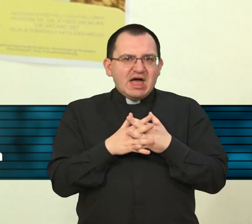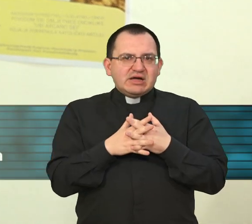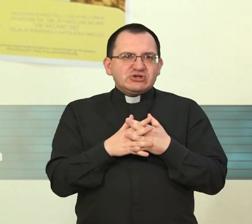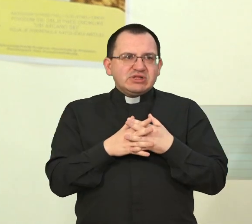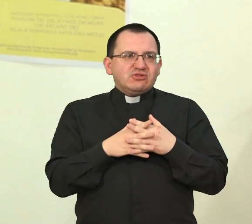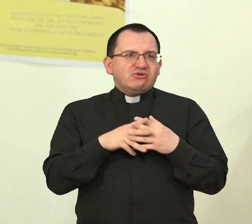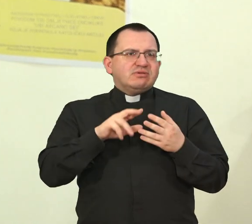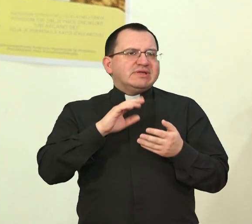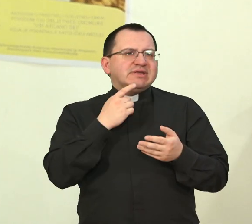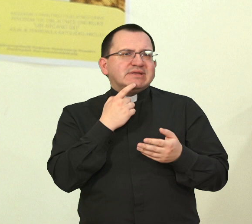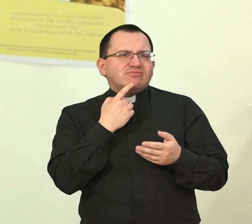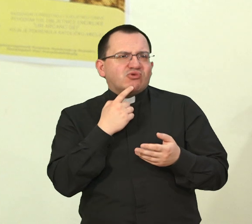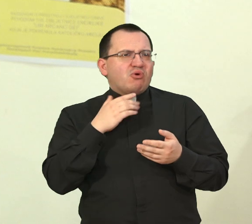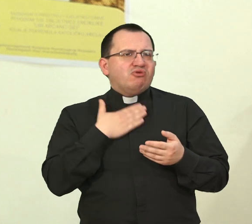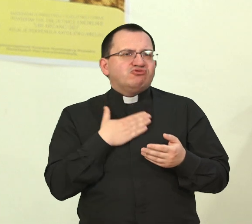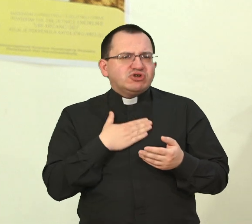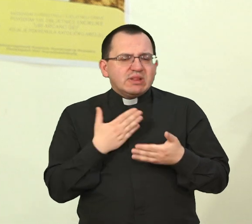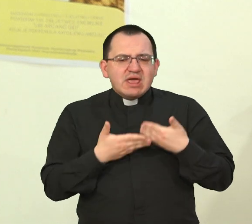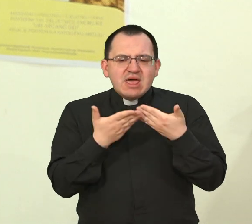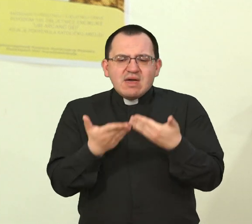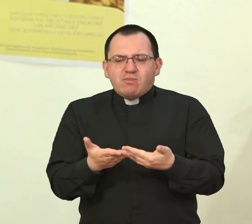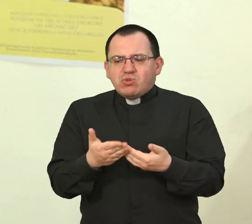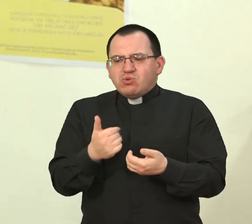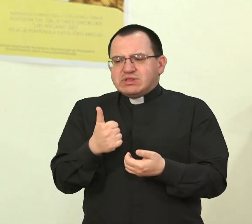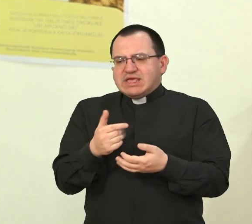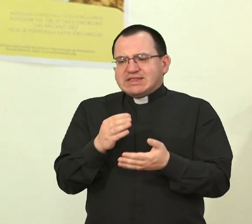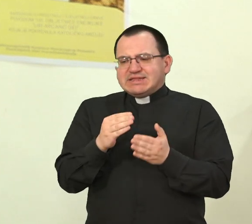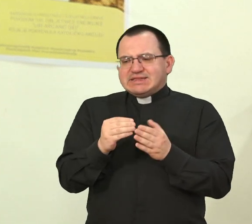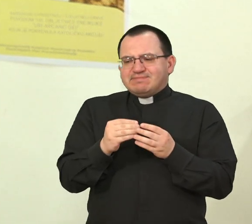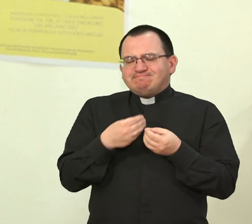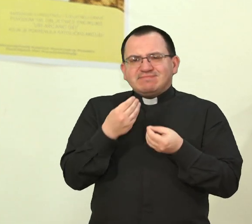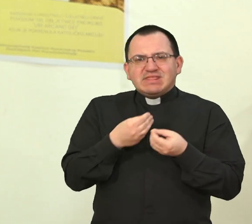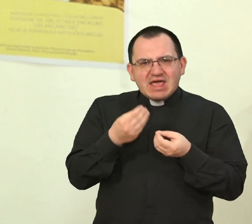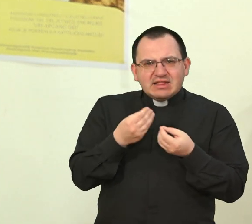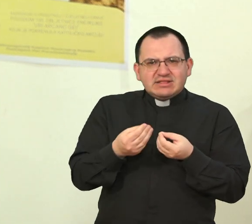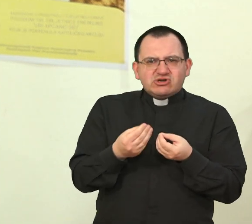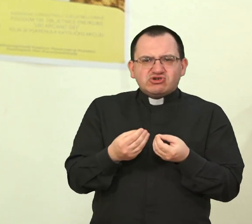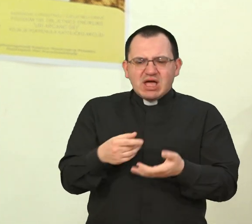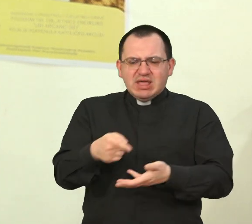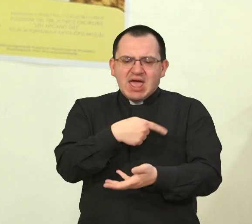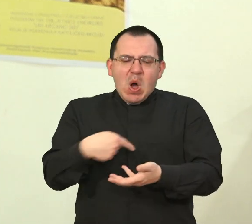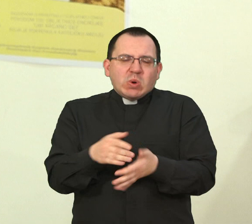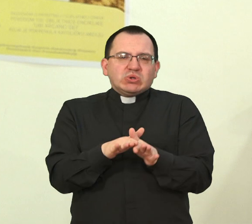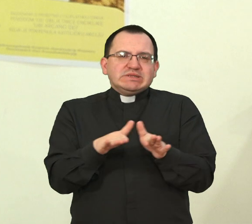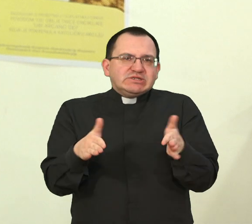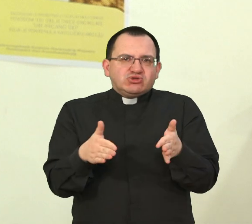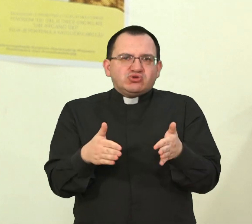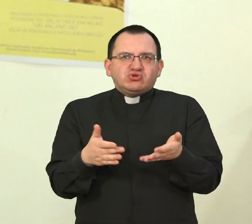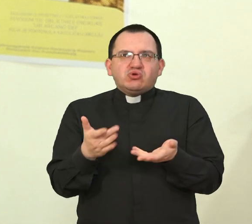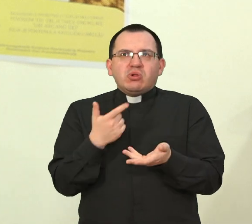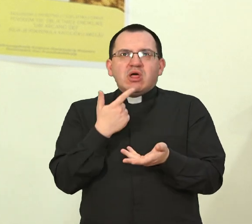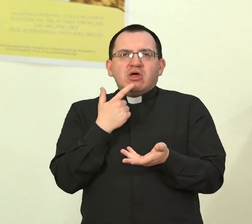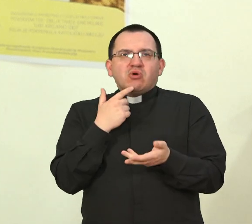svim zainteresiranima na ovome području, ponudi jedan sadržaj u obliku evo, ili tribine ili okruglih stolova koji bi